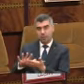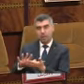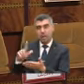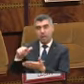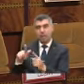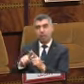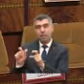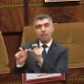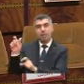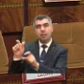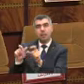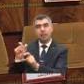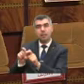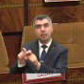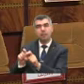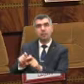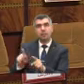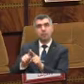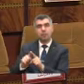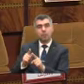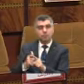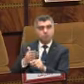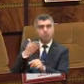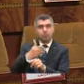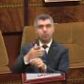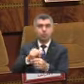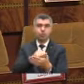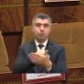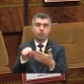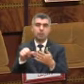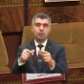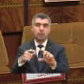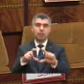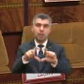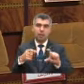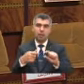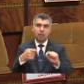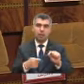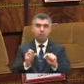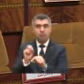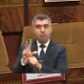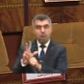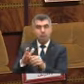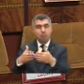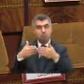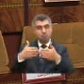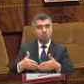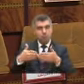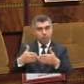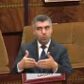قدروش بانهم ياخذوا تذاكر السفر سواء عن طريق الباخرات او لا عن